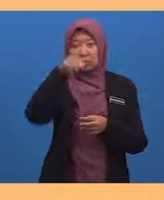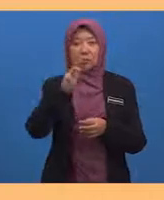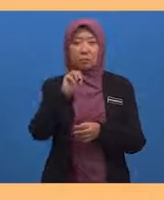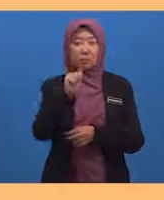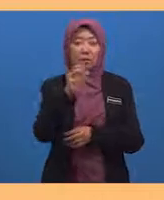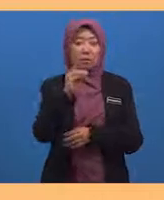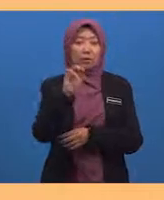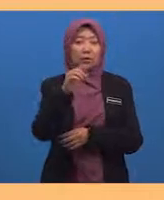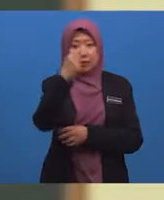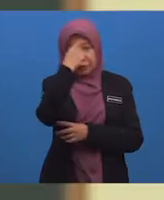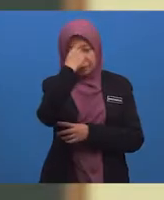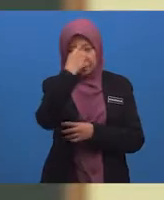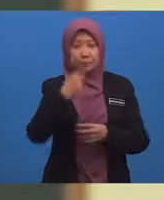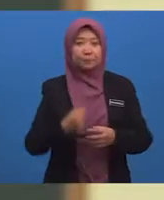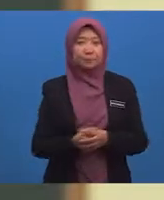India.